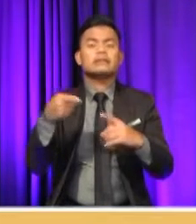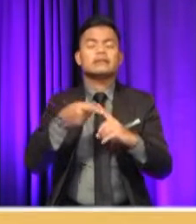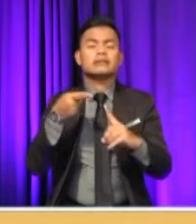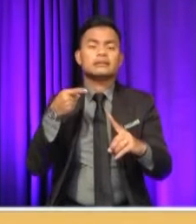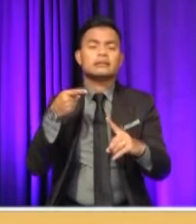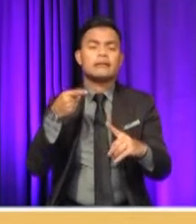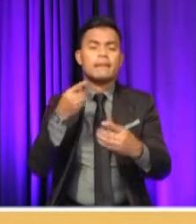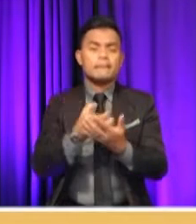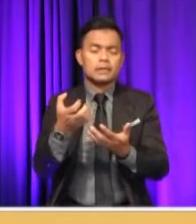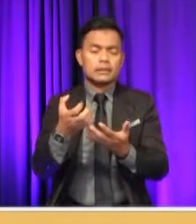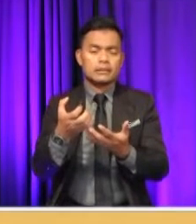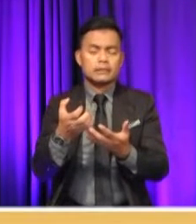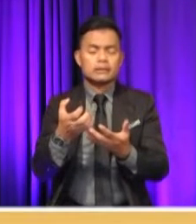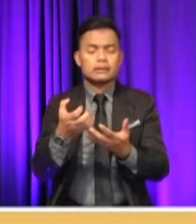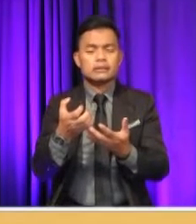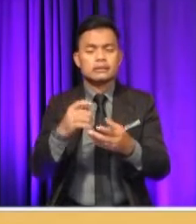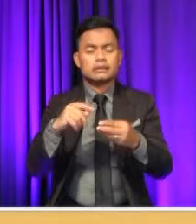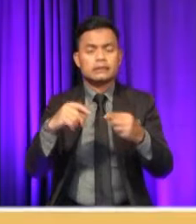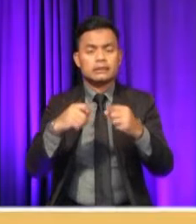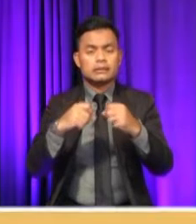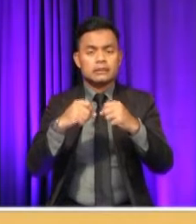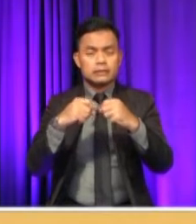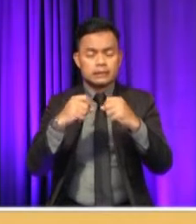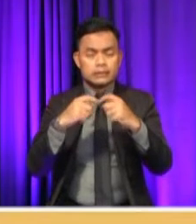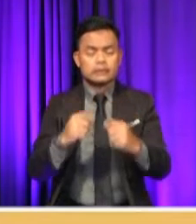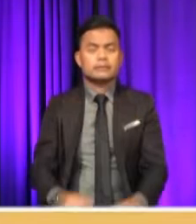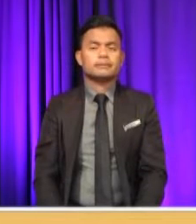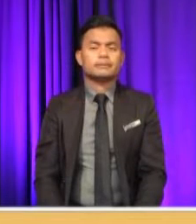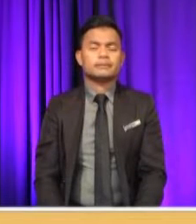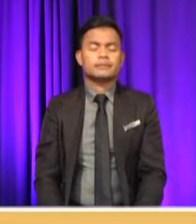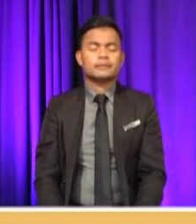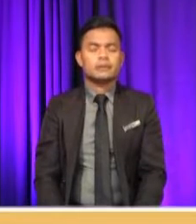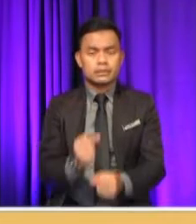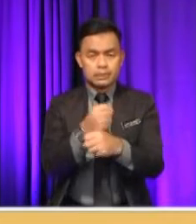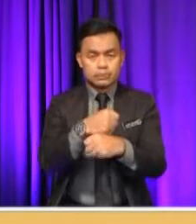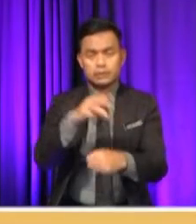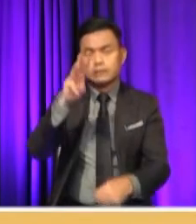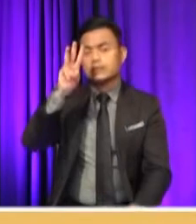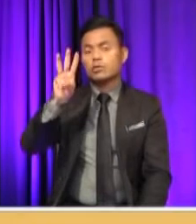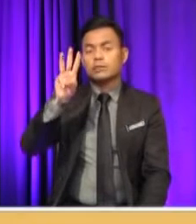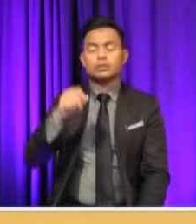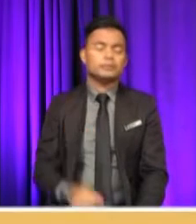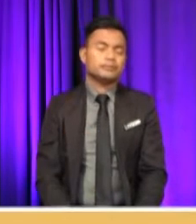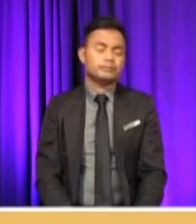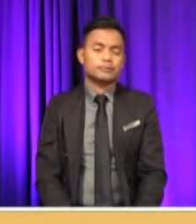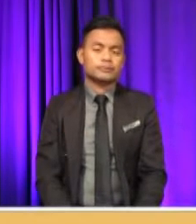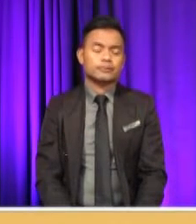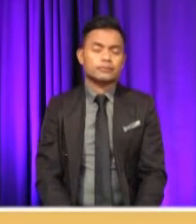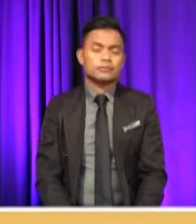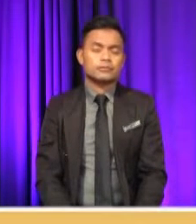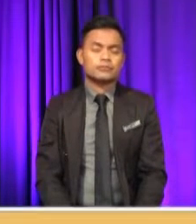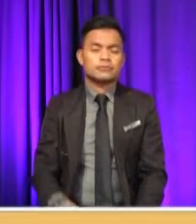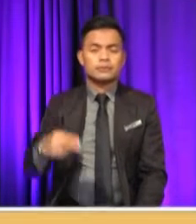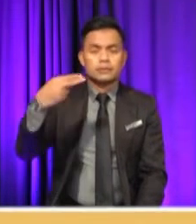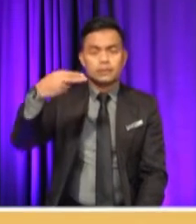menggunakan unit watt atau simbolnya adalah W. Okey, ini saya rasa ramai yang tahu kan? Yeah. Okey, unit kuasa kuda HP